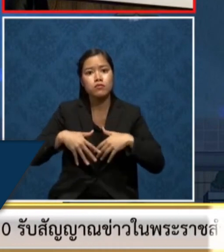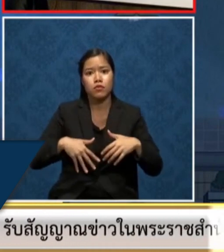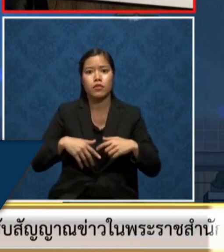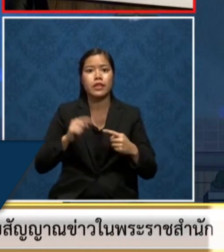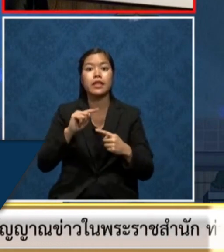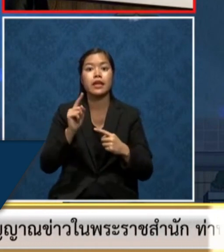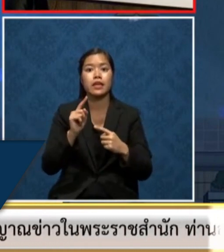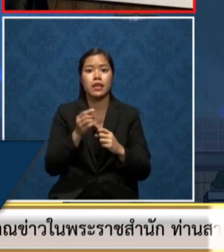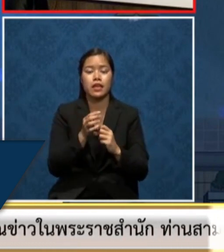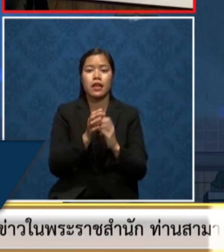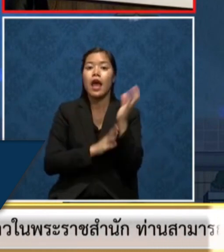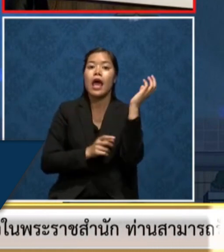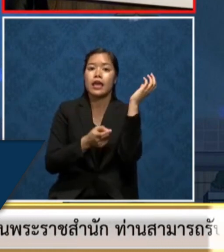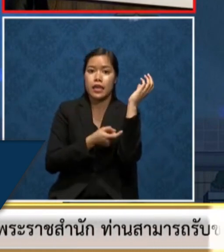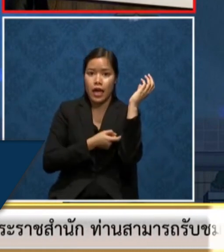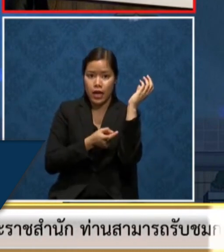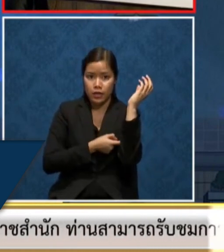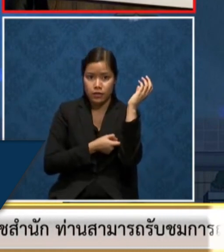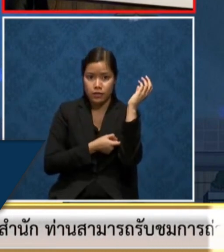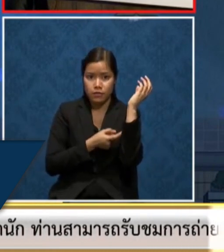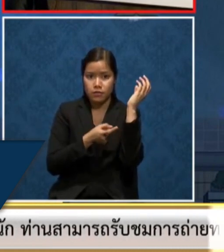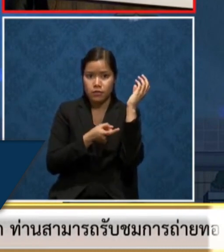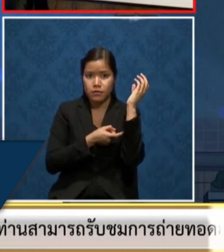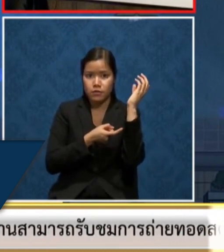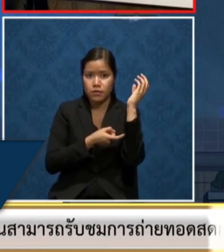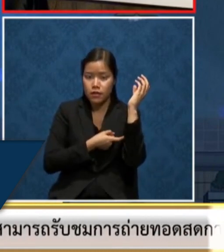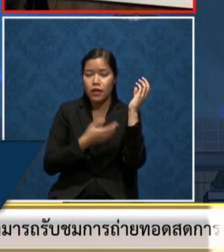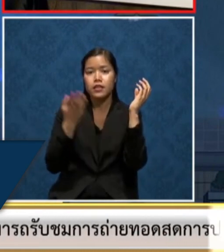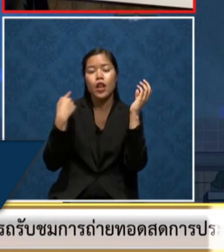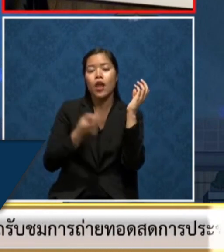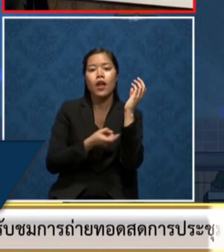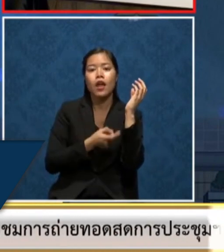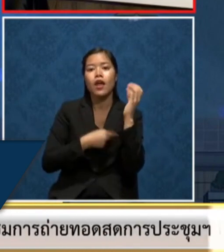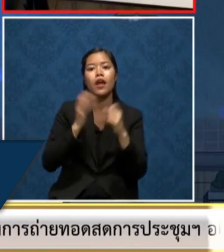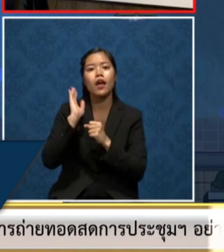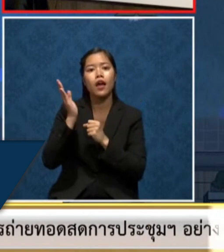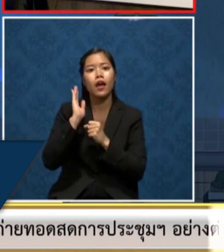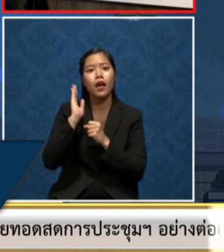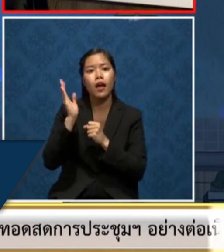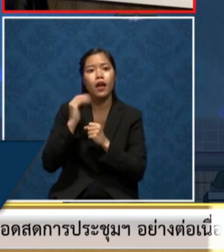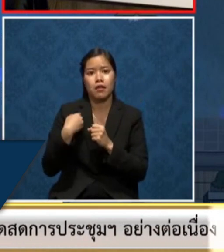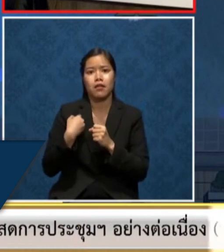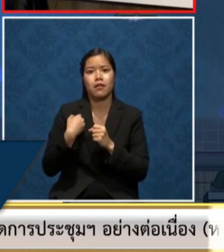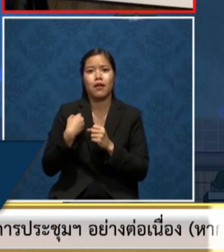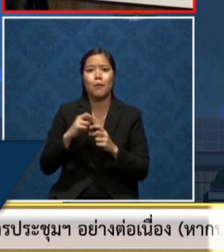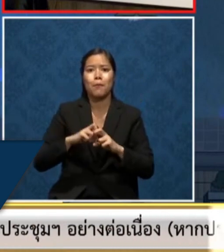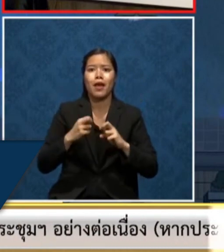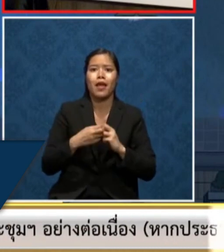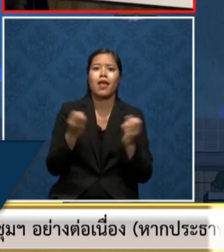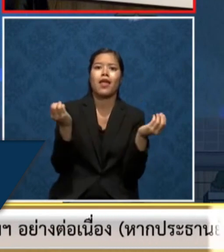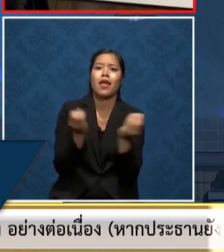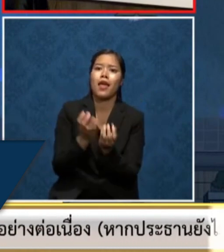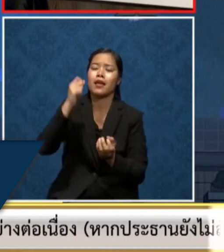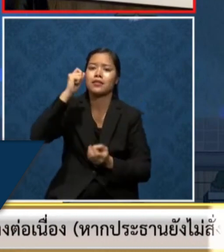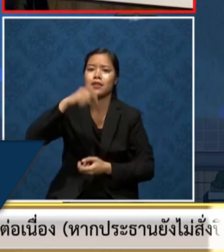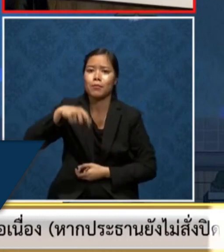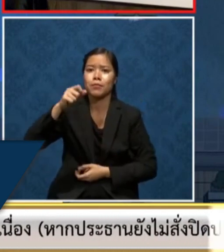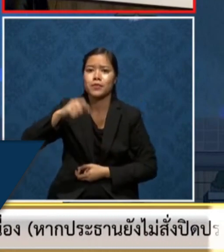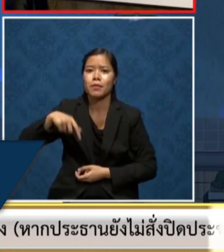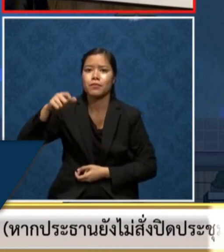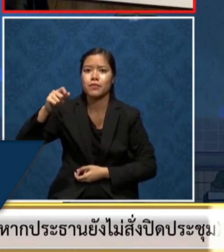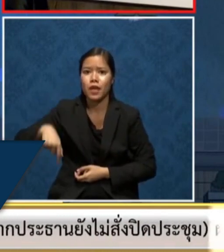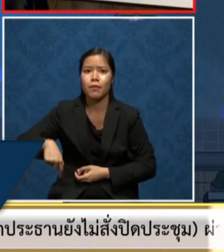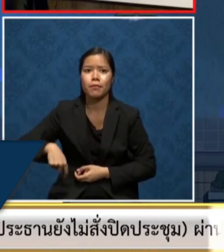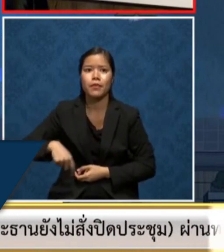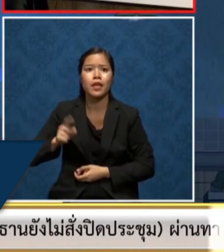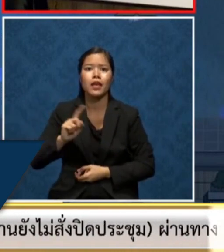ยางนะคะครั้งที่แล้ว okฉอัธบรายเรื่ยางภาราไปแล้วค่ะพี่น้ชาสวยางของฉันคล้อศ Stells กำทัดเจอปัญหาเอวนิยอีกก็คือว่